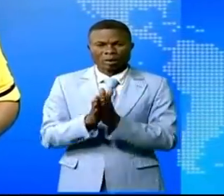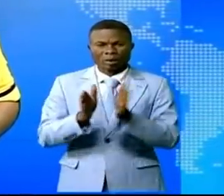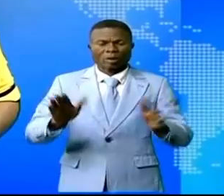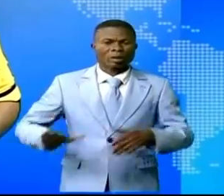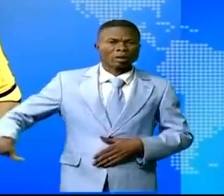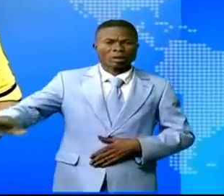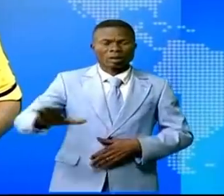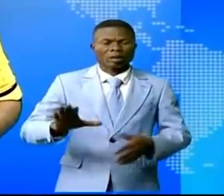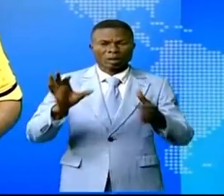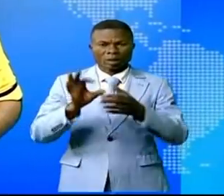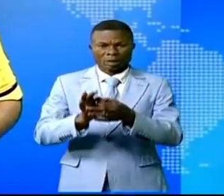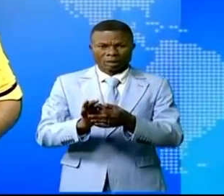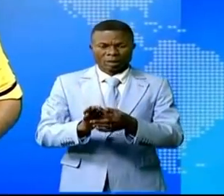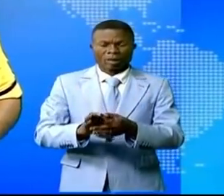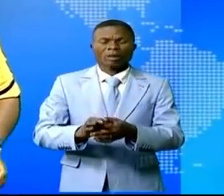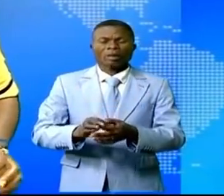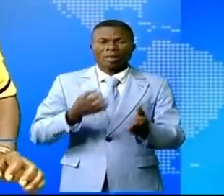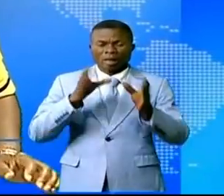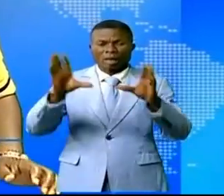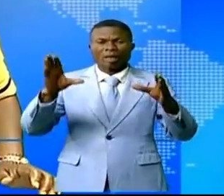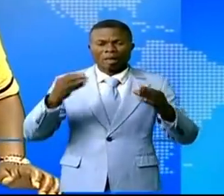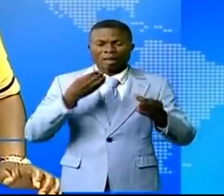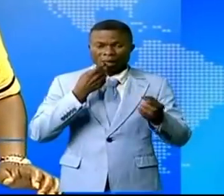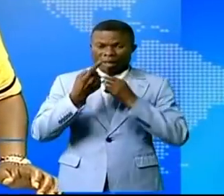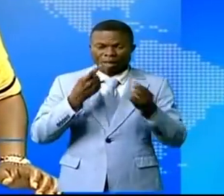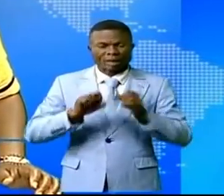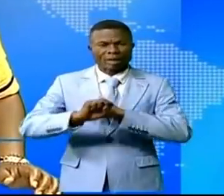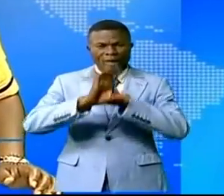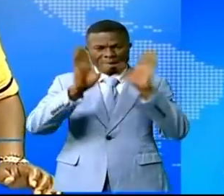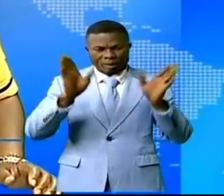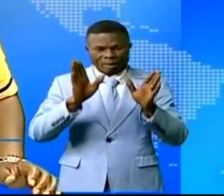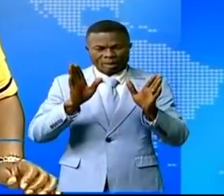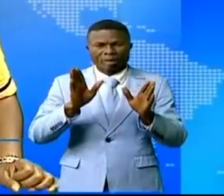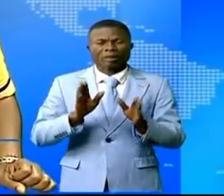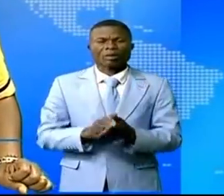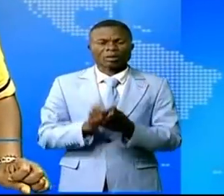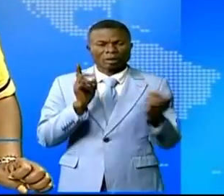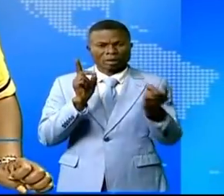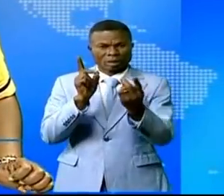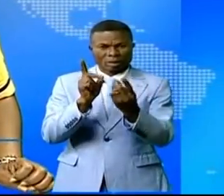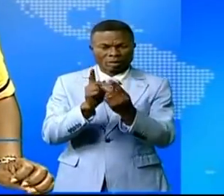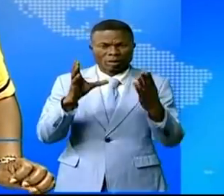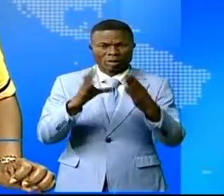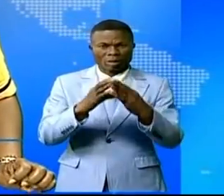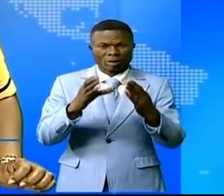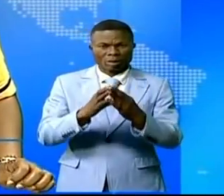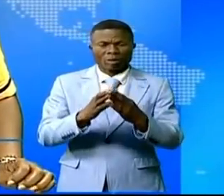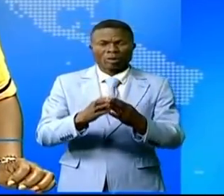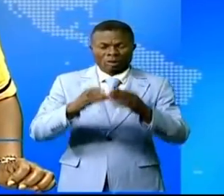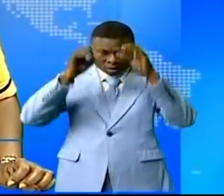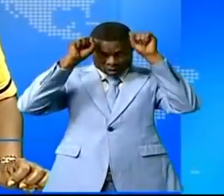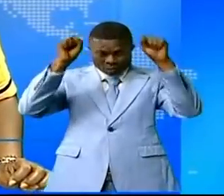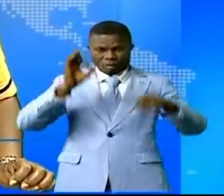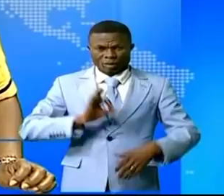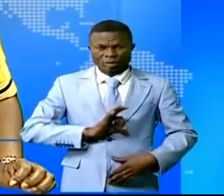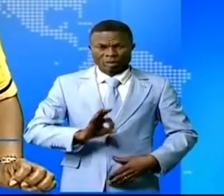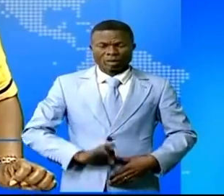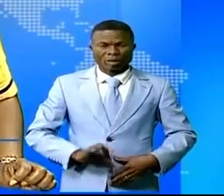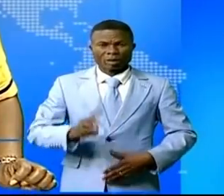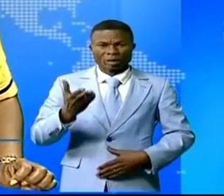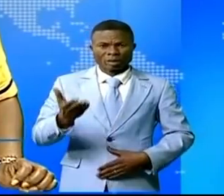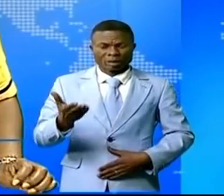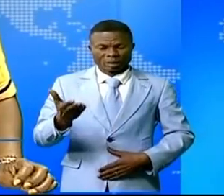Unies dans le Grand Lac l'a affirmé au terme de sa rencontre avec le chef de l'État,